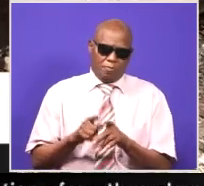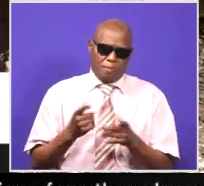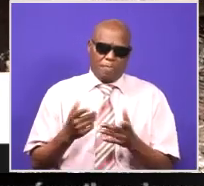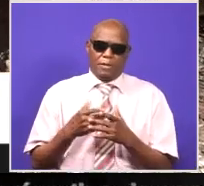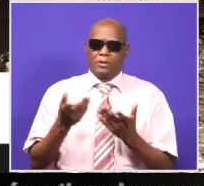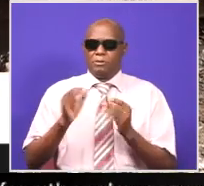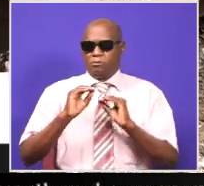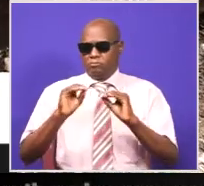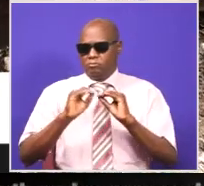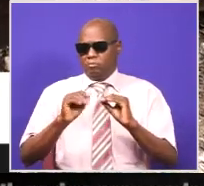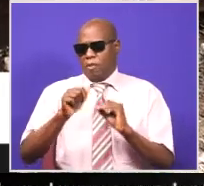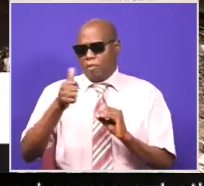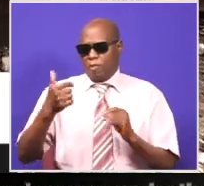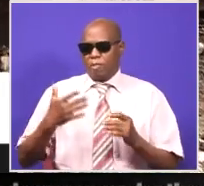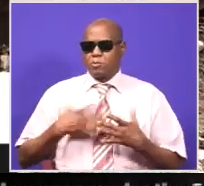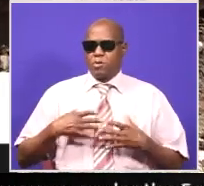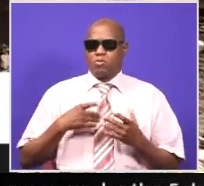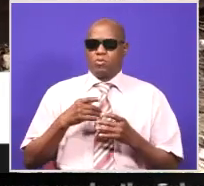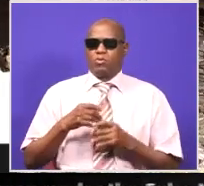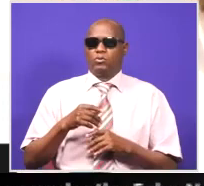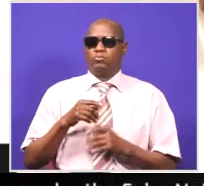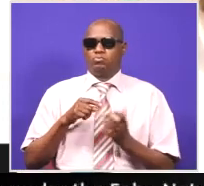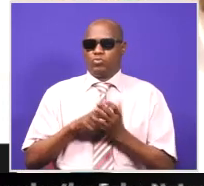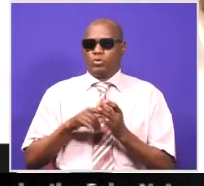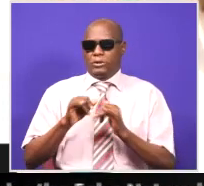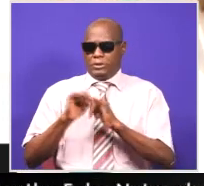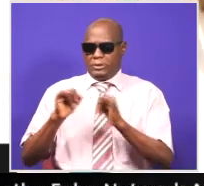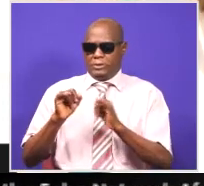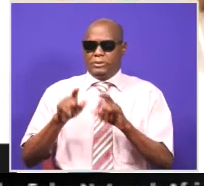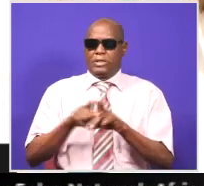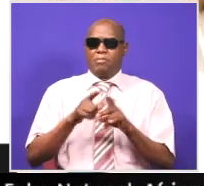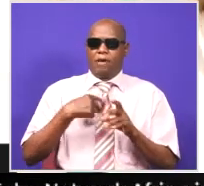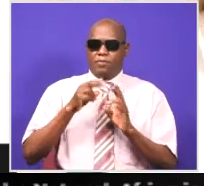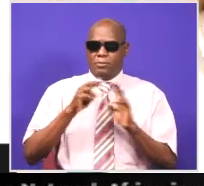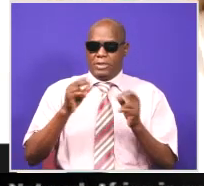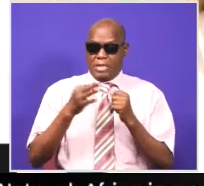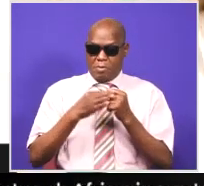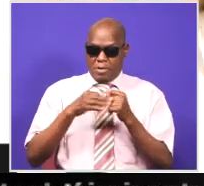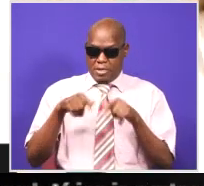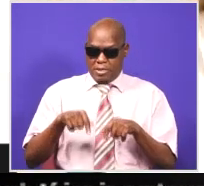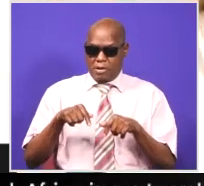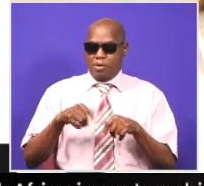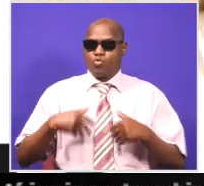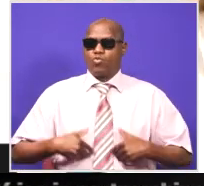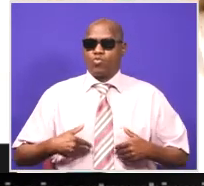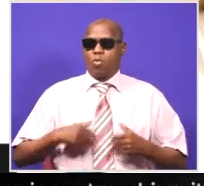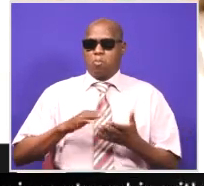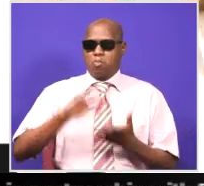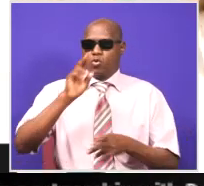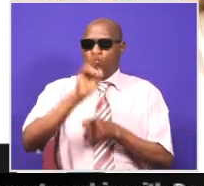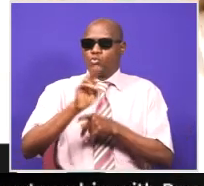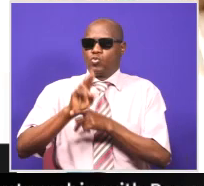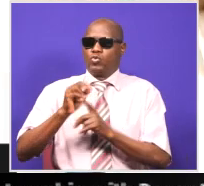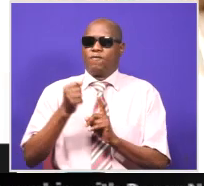kuelimisha ma youth wengine kuhusu usafi na kukua na amani. Kama sasa Kibra watu wengi sana, ma youth wengi sana wanatumikanga sana kwa